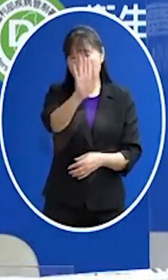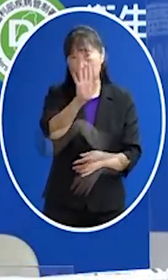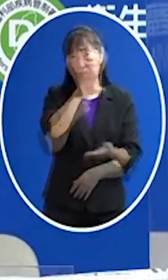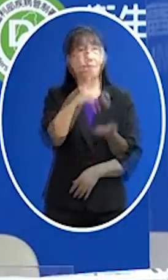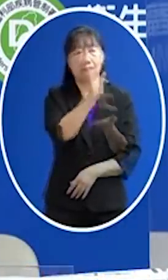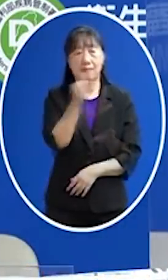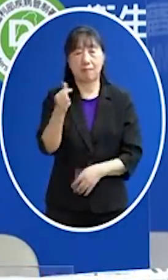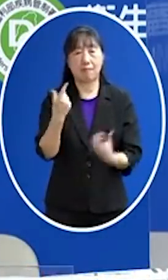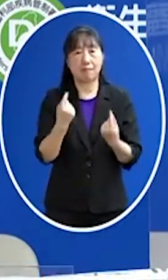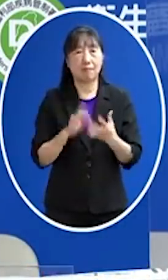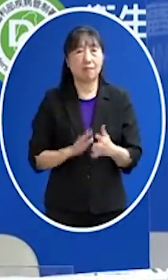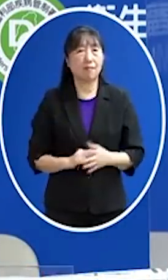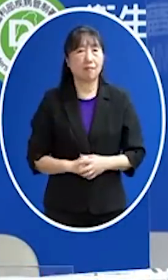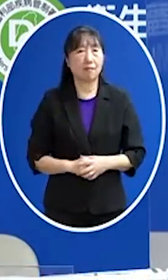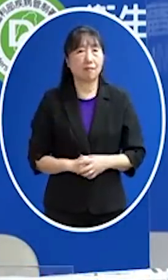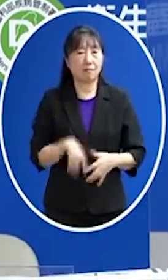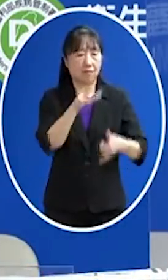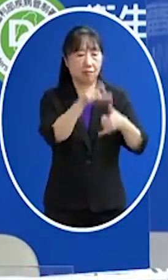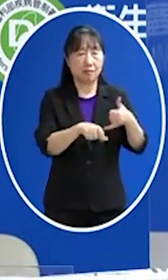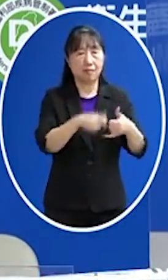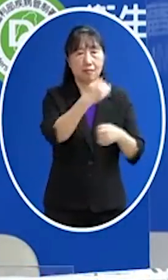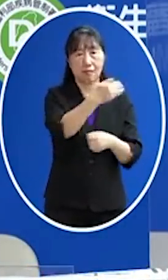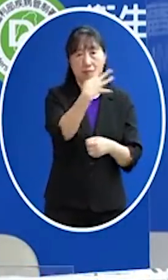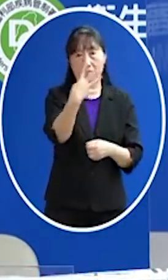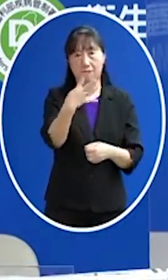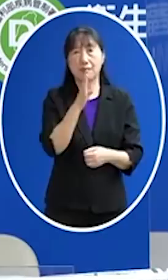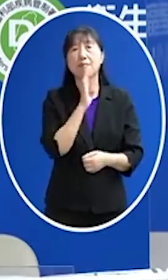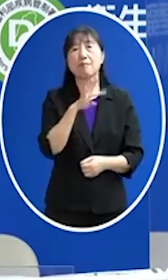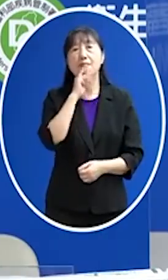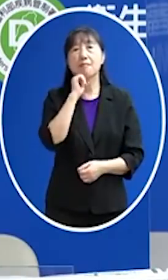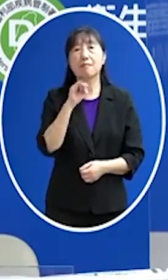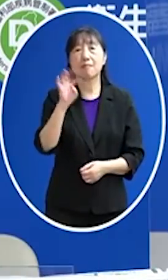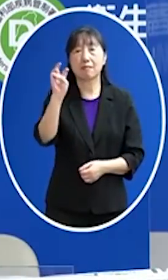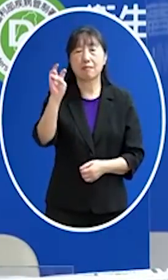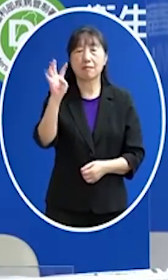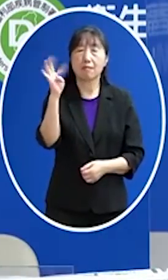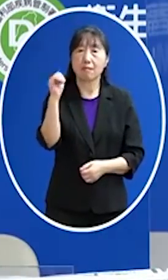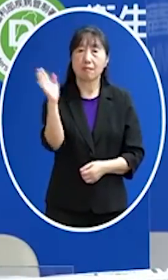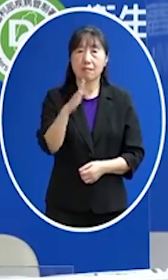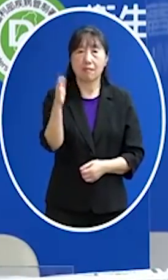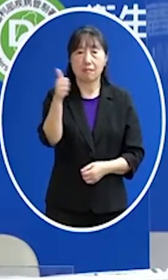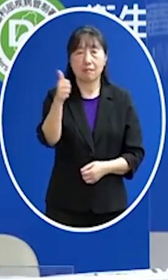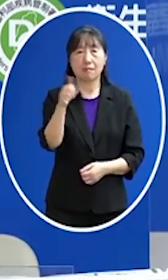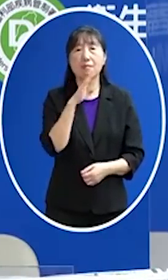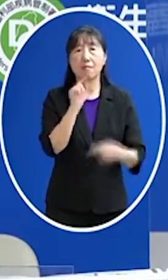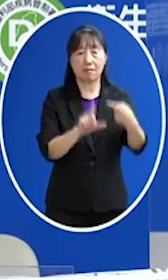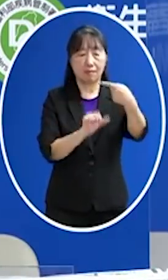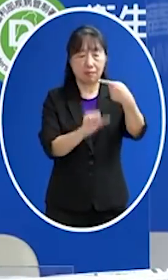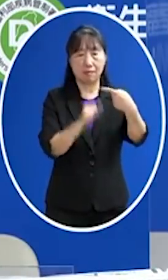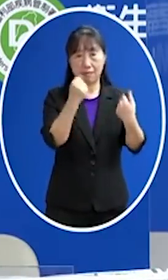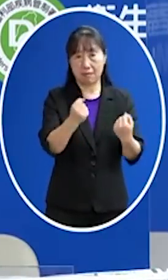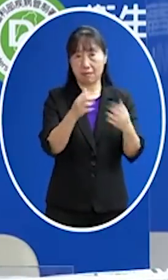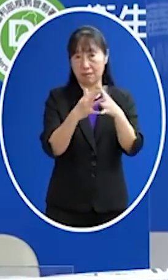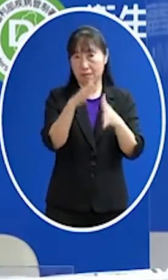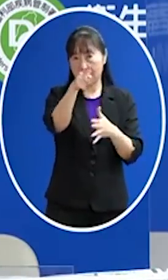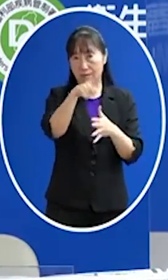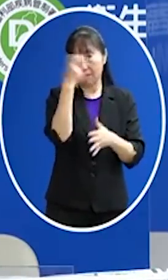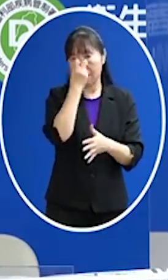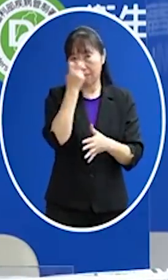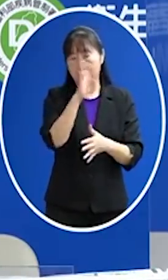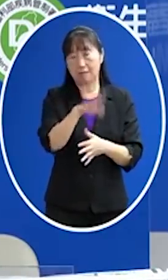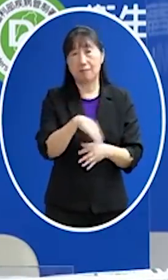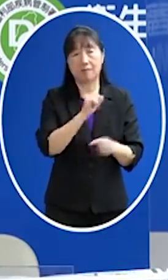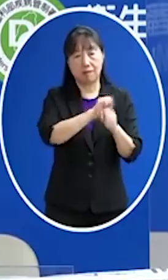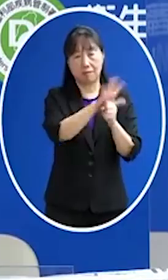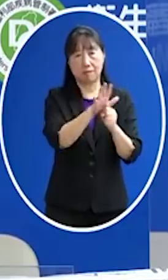况。那案944是美国籍30多岁的男性，那1月5日在美国当地检验出 COVID-19